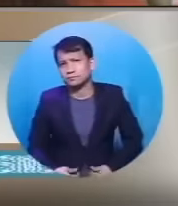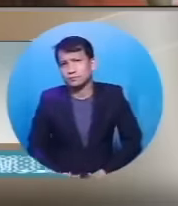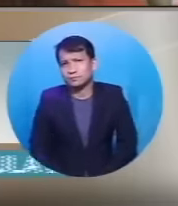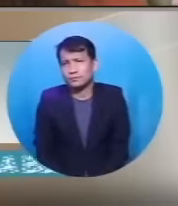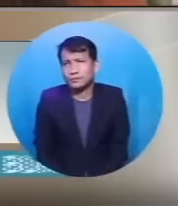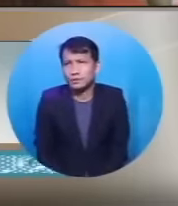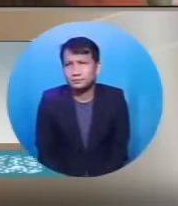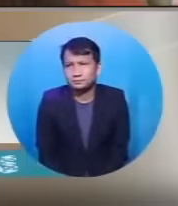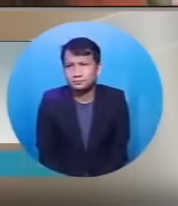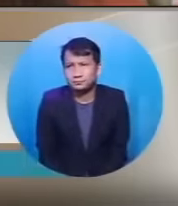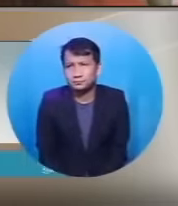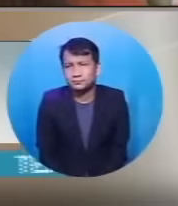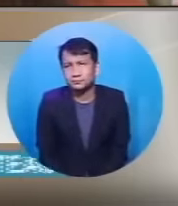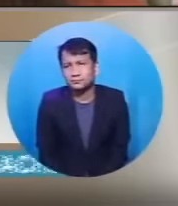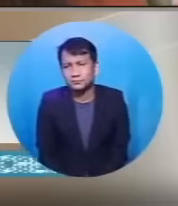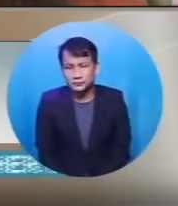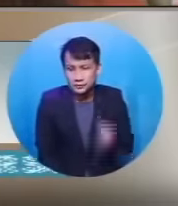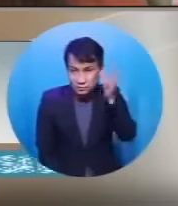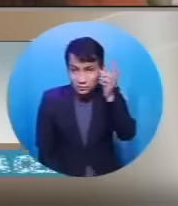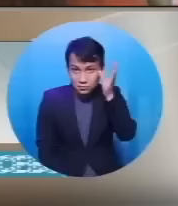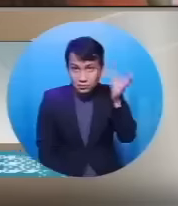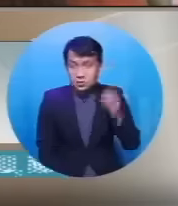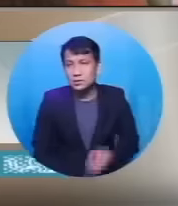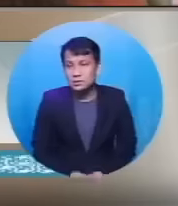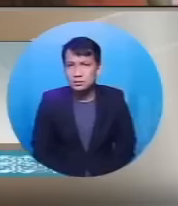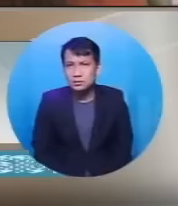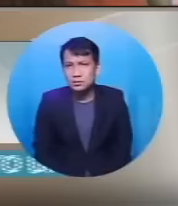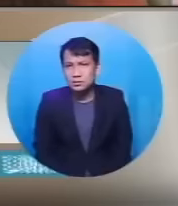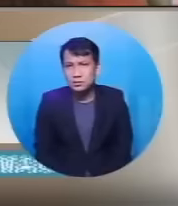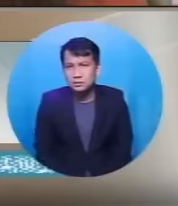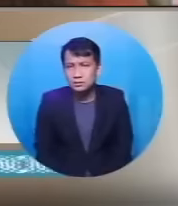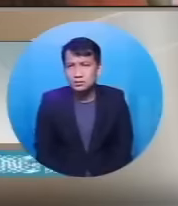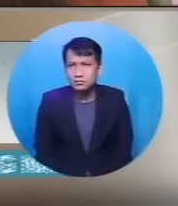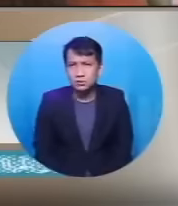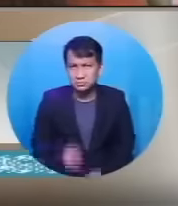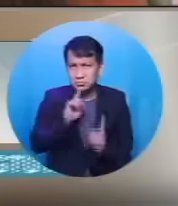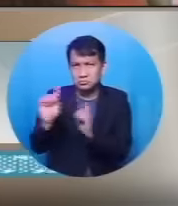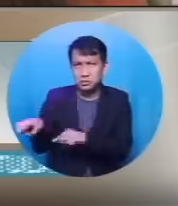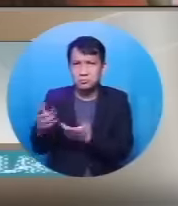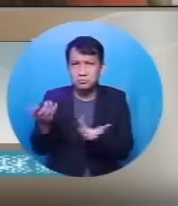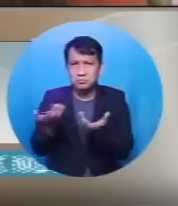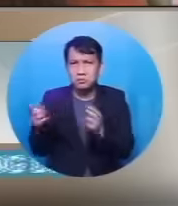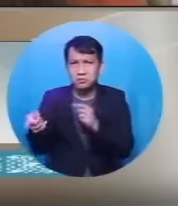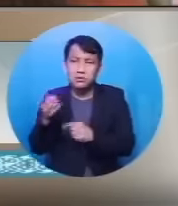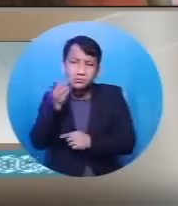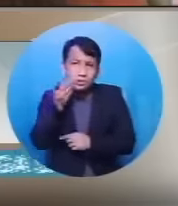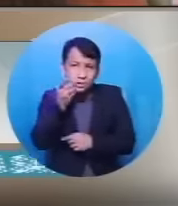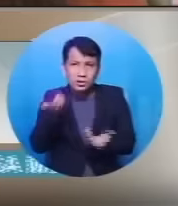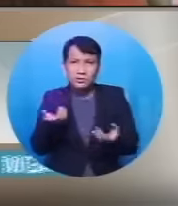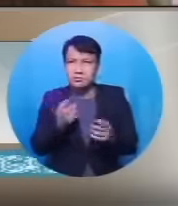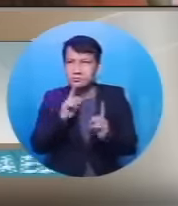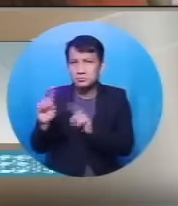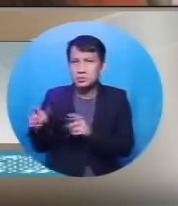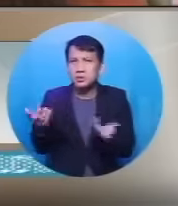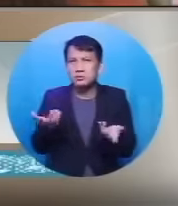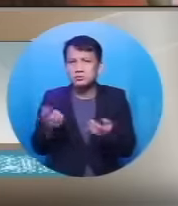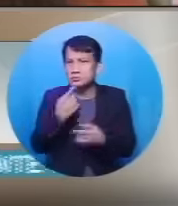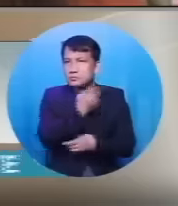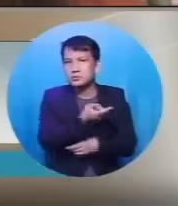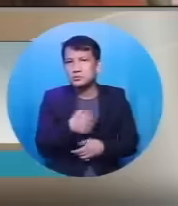pfc ka din no pfc yes yes Pakisagot nga po sir yung mga sinabi po ni Ma'am